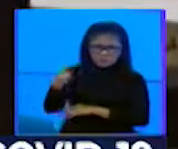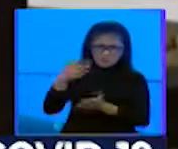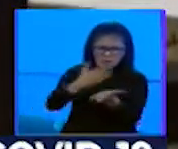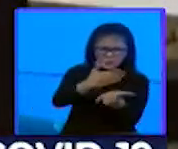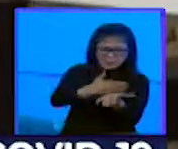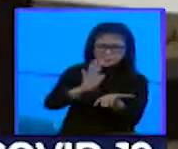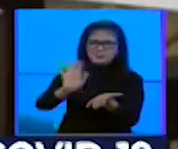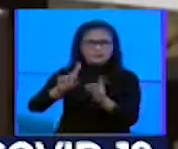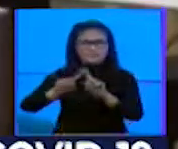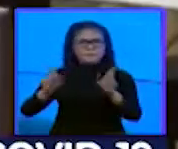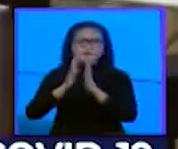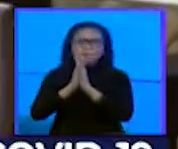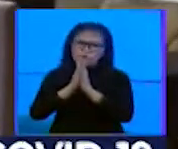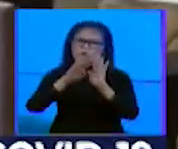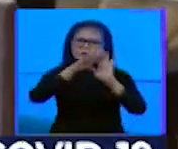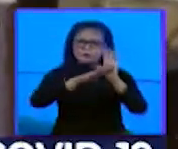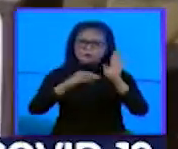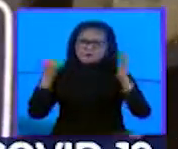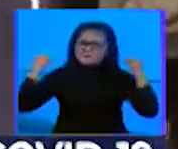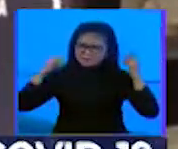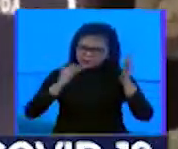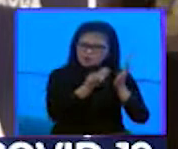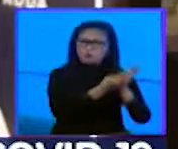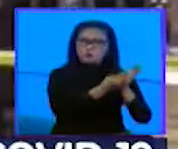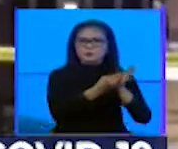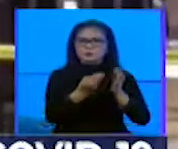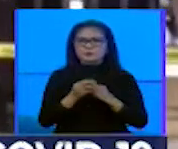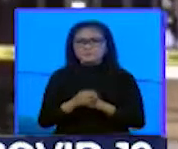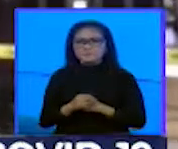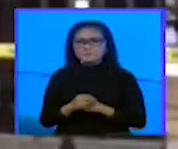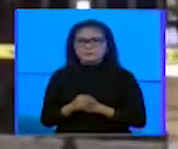untuk disiplin mematuhi protokol kesehatan dan aturan selama